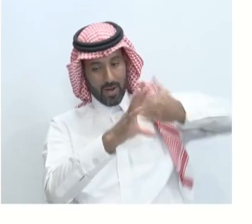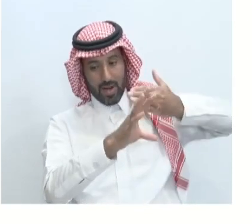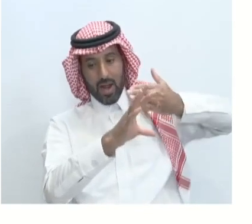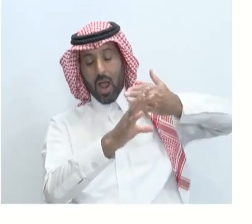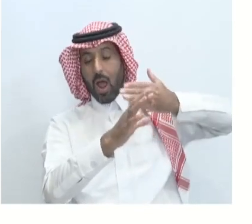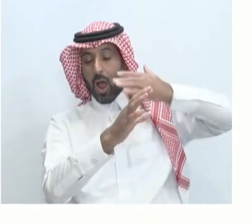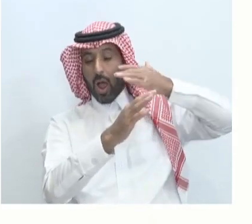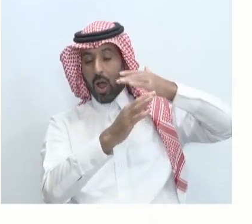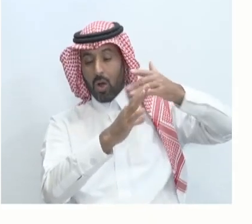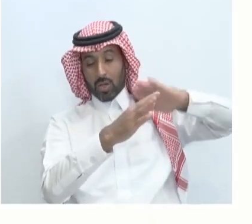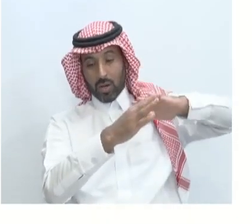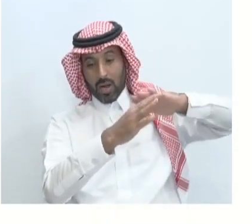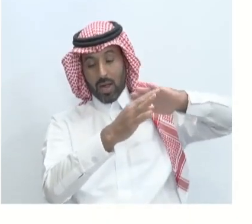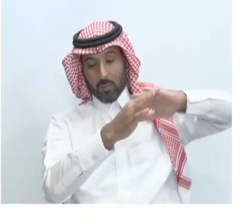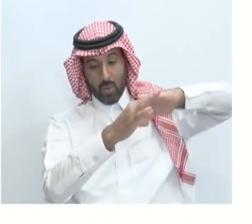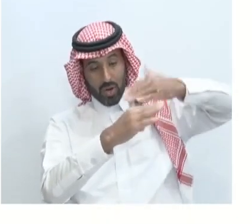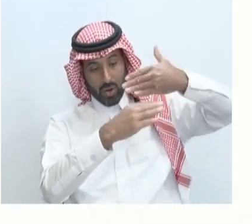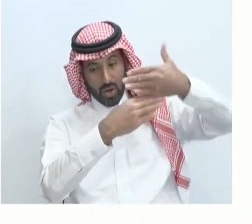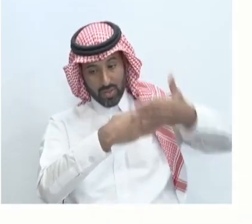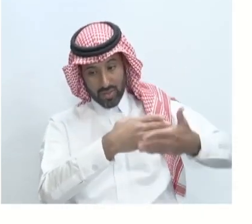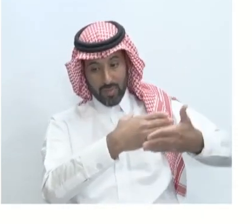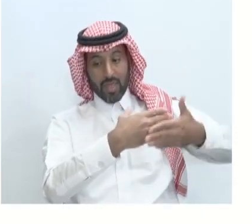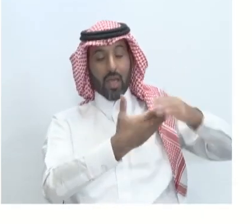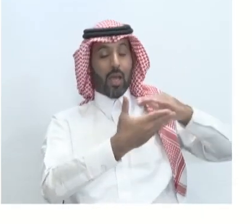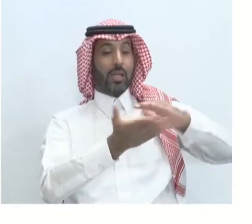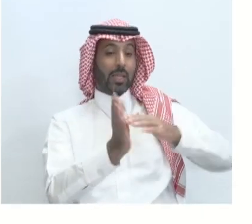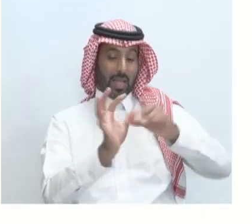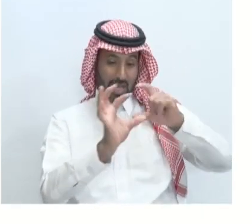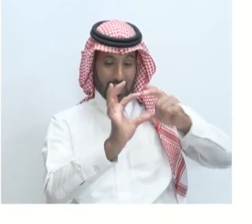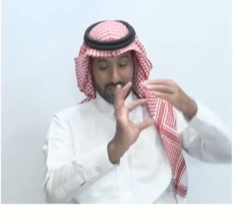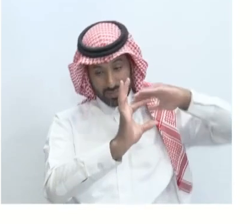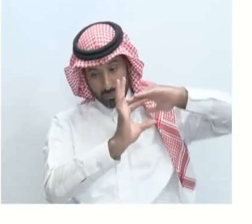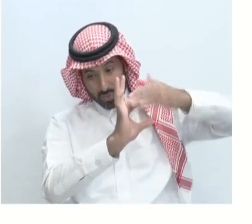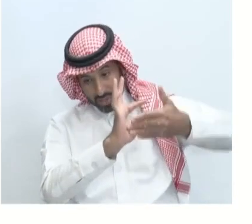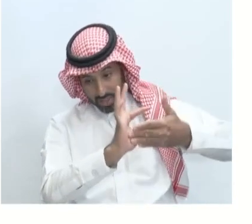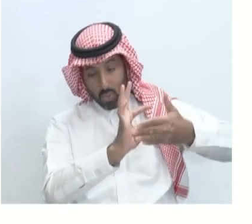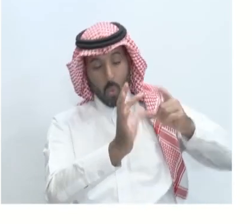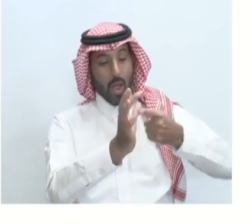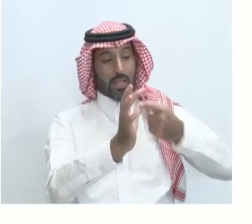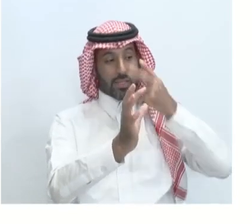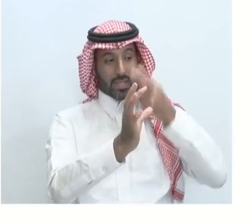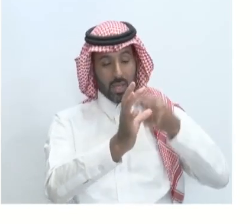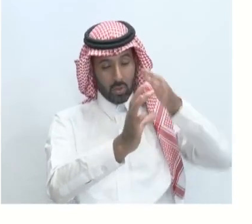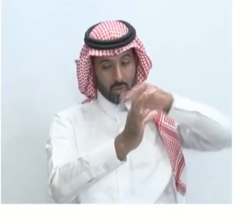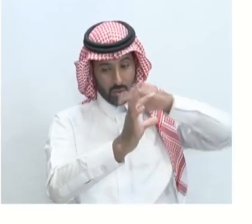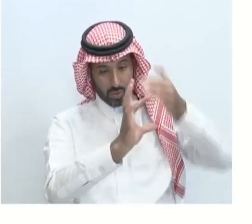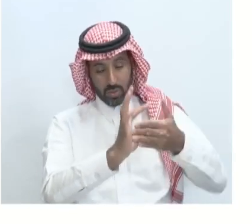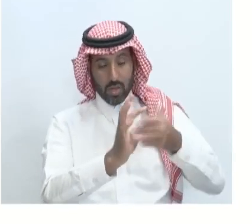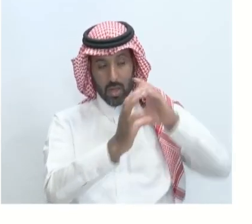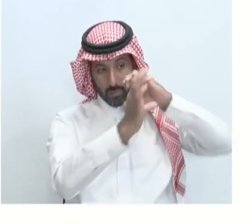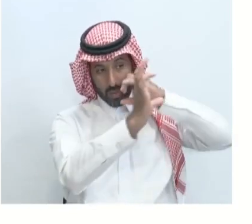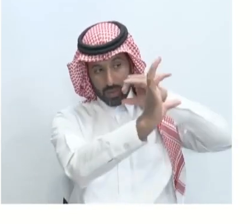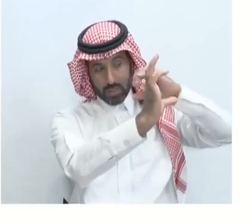احداهما للشيئ والاخرى للعين ويعتبر من المناظير